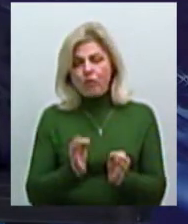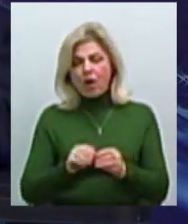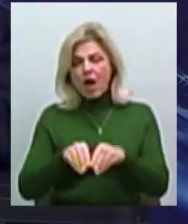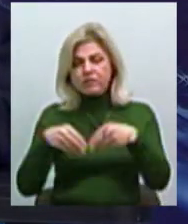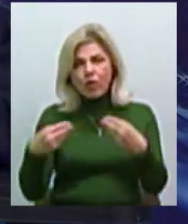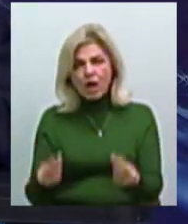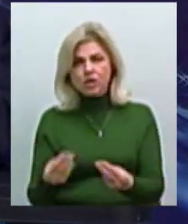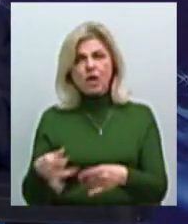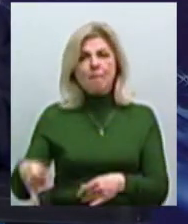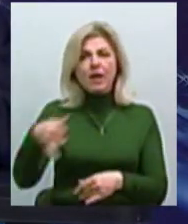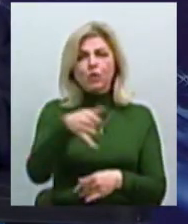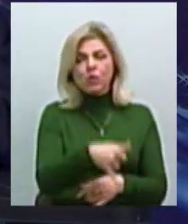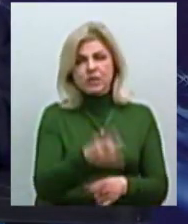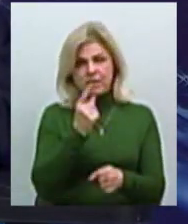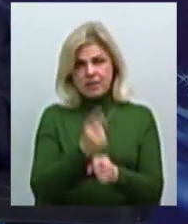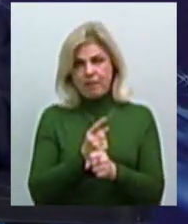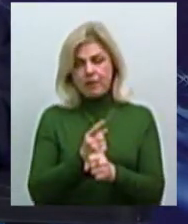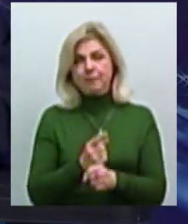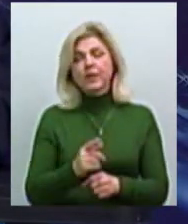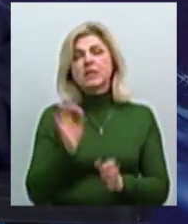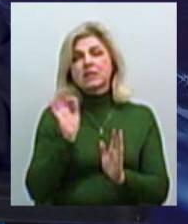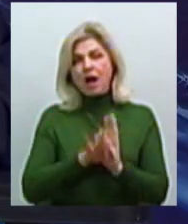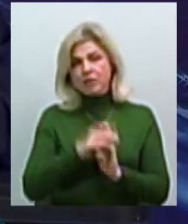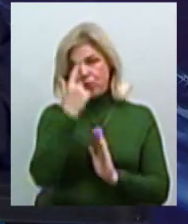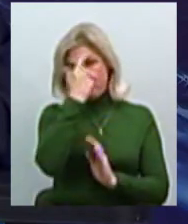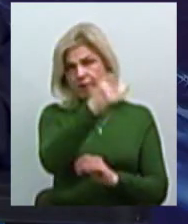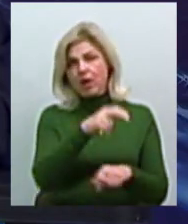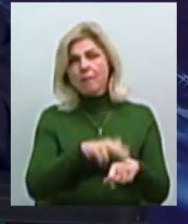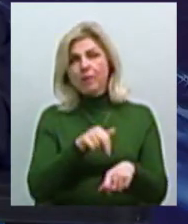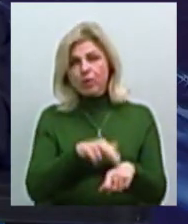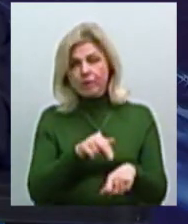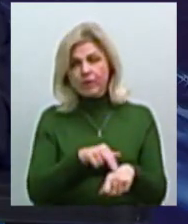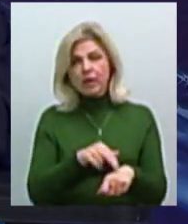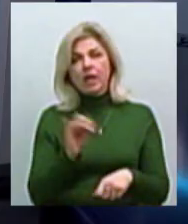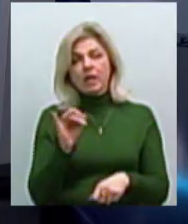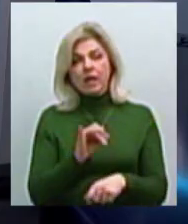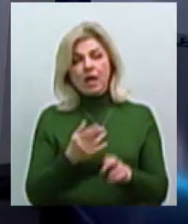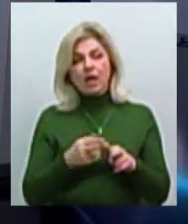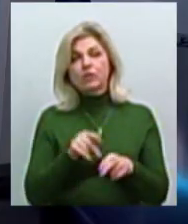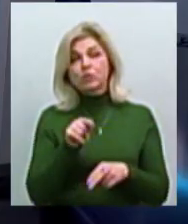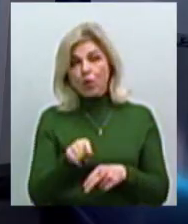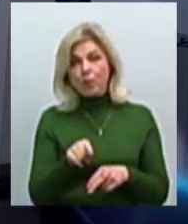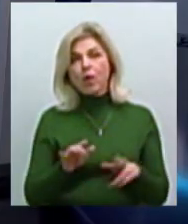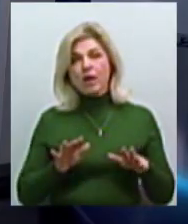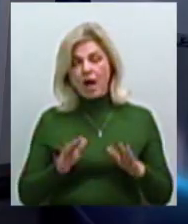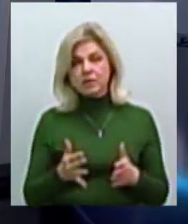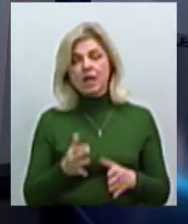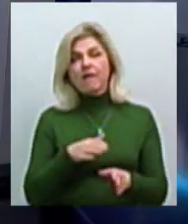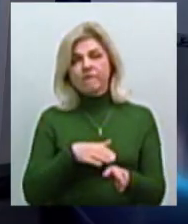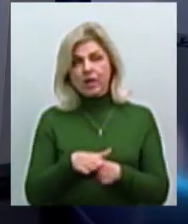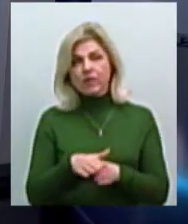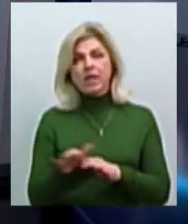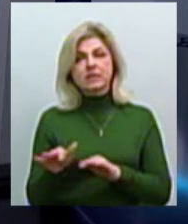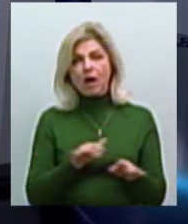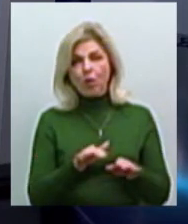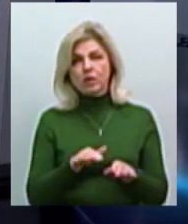ні переносити. Одразу ж повідомити правоохоронні органи і ось в цьому разі здійснити заходи